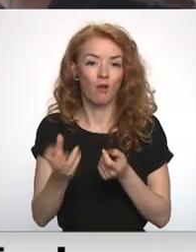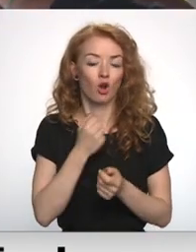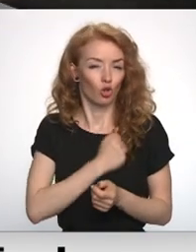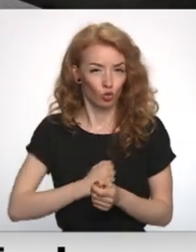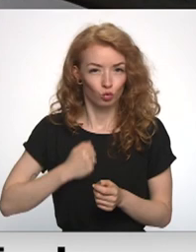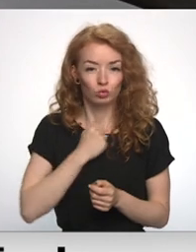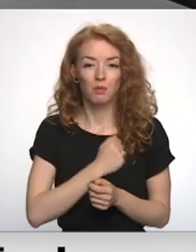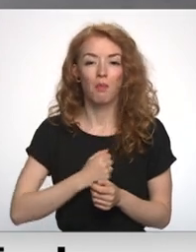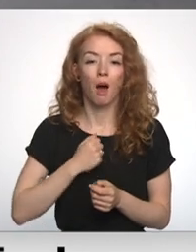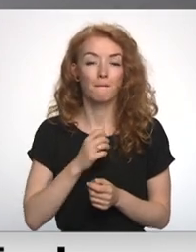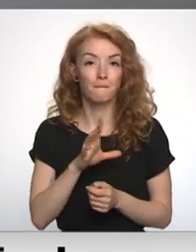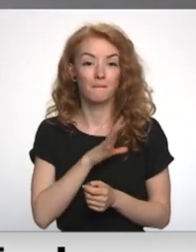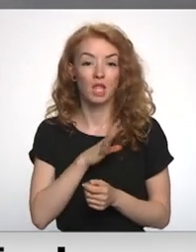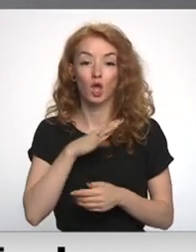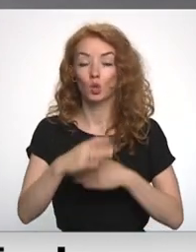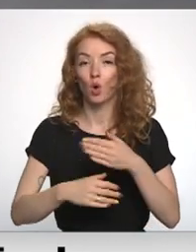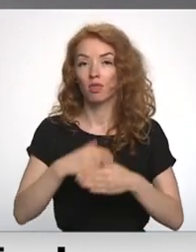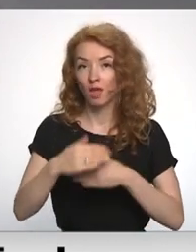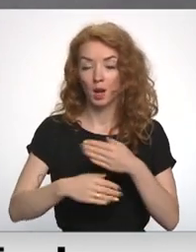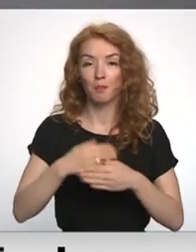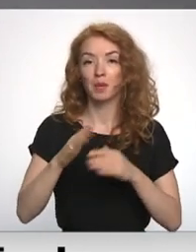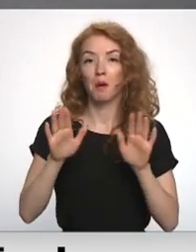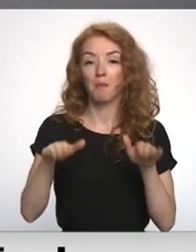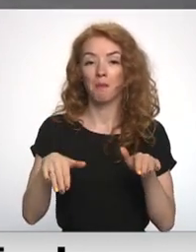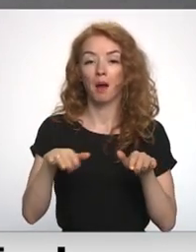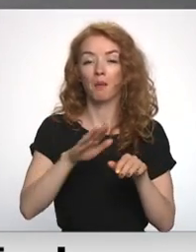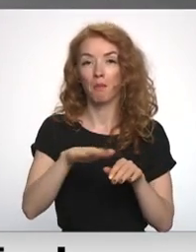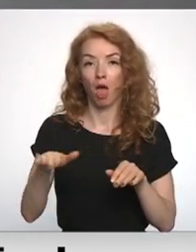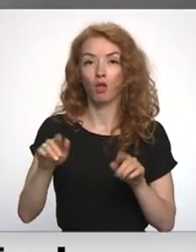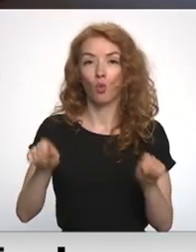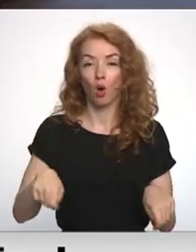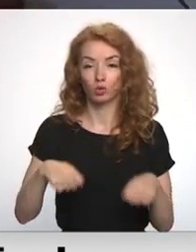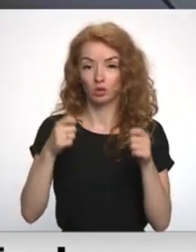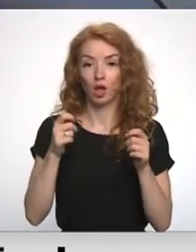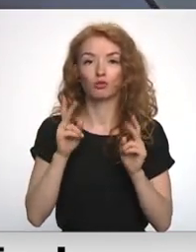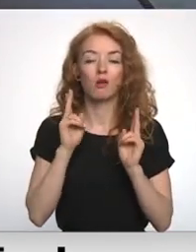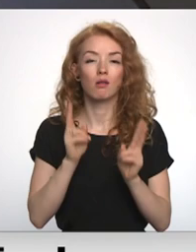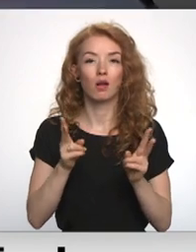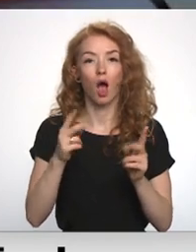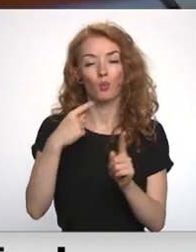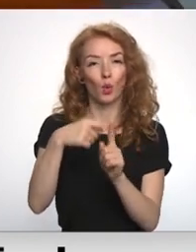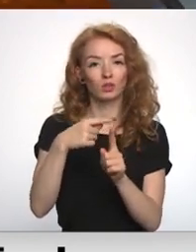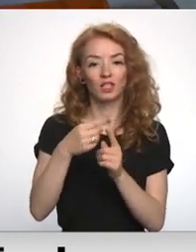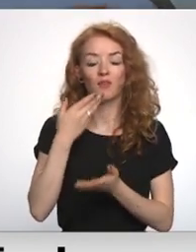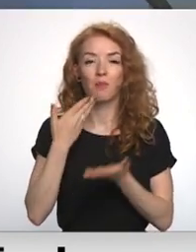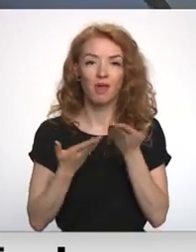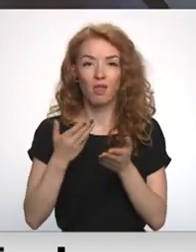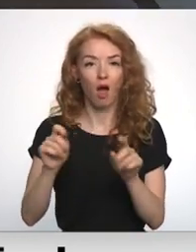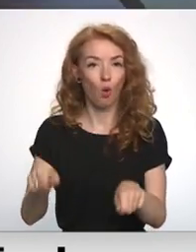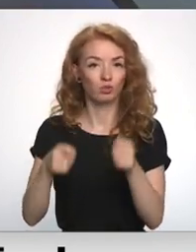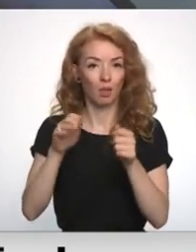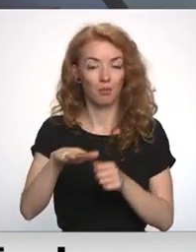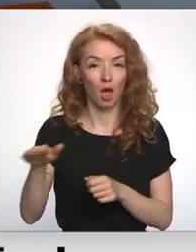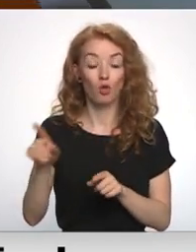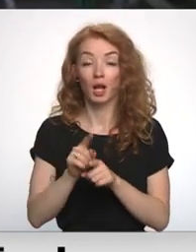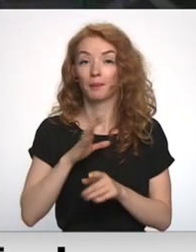dusmām. Ir bijusi nodarbība par bērnu audzināšanu, kā pozitīvi mēģināt audzināt bērnus. Ir